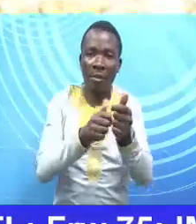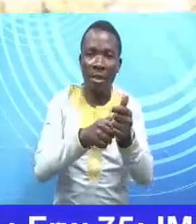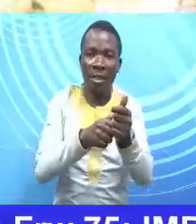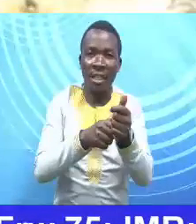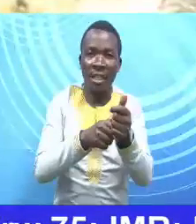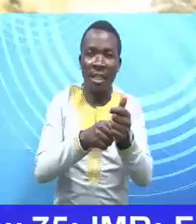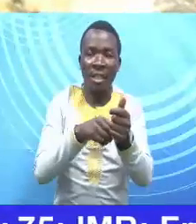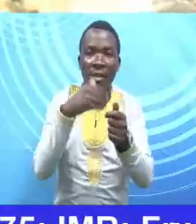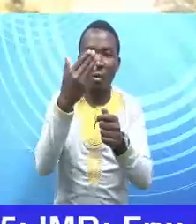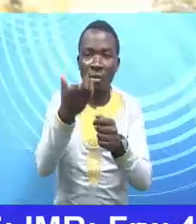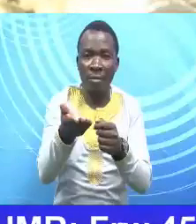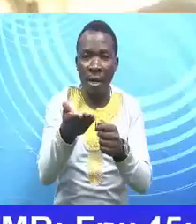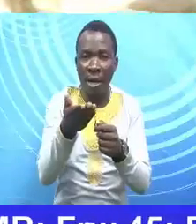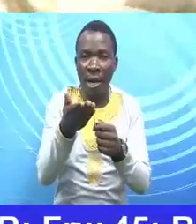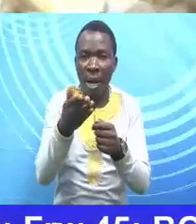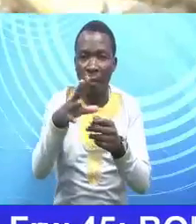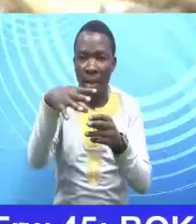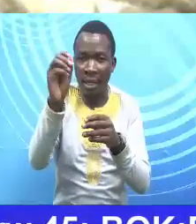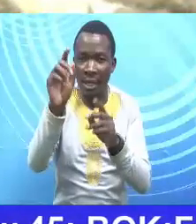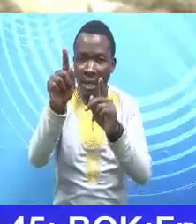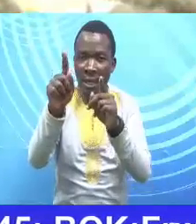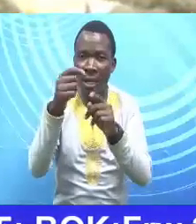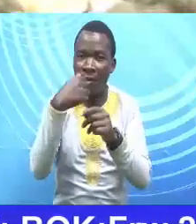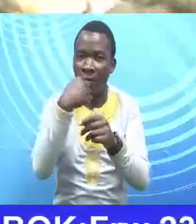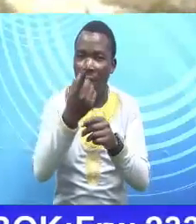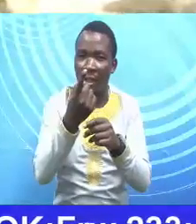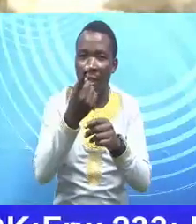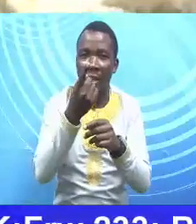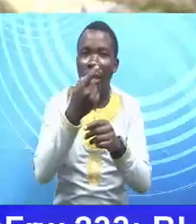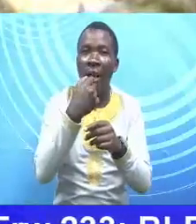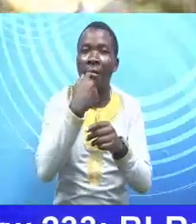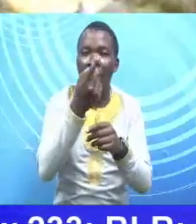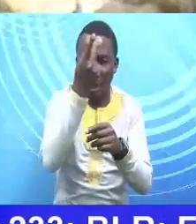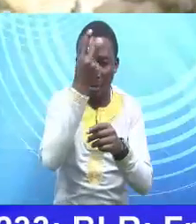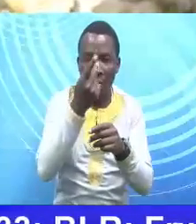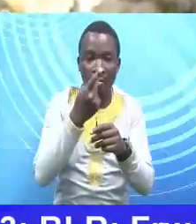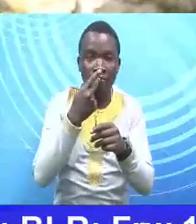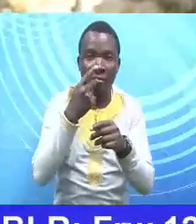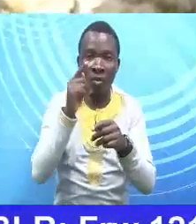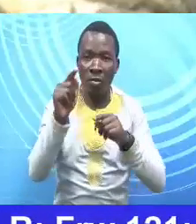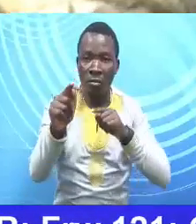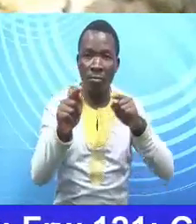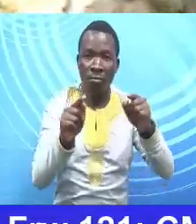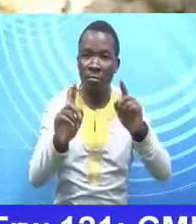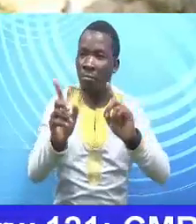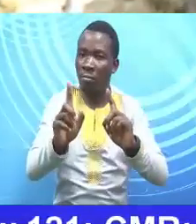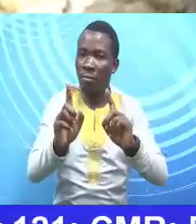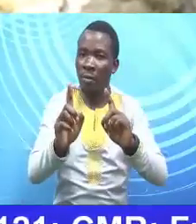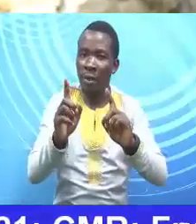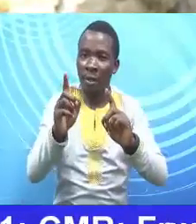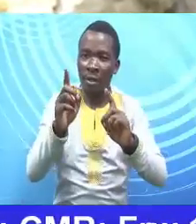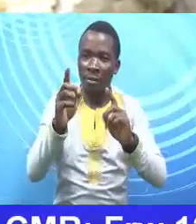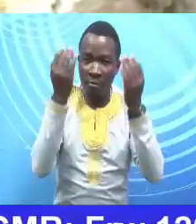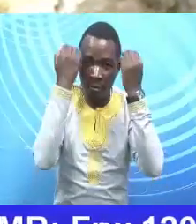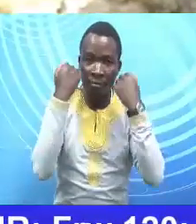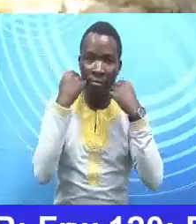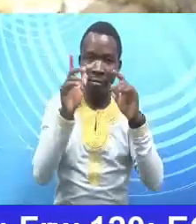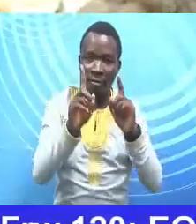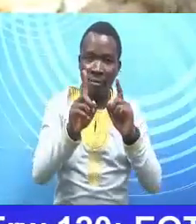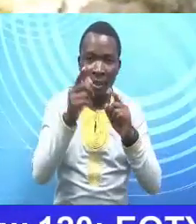yasize abwiye umubyeyi we ko atazaburana. Twabashije kumenya amakuru ko byatewe n'uko asanga